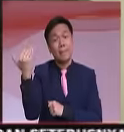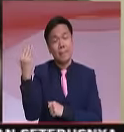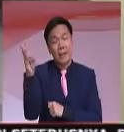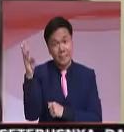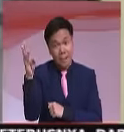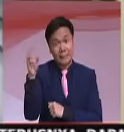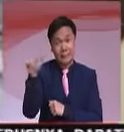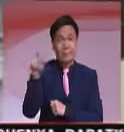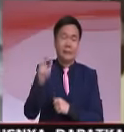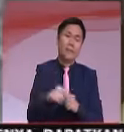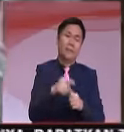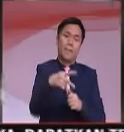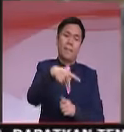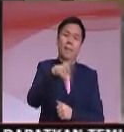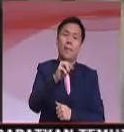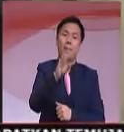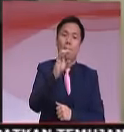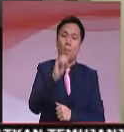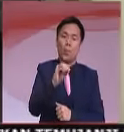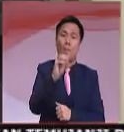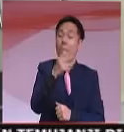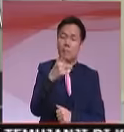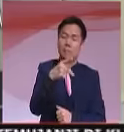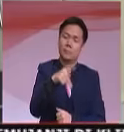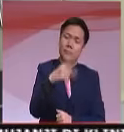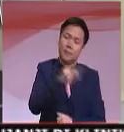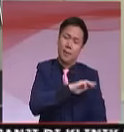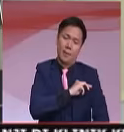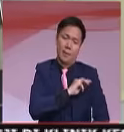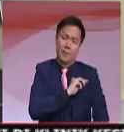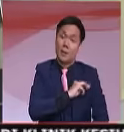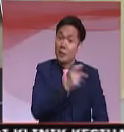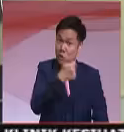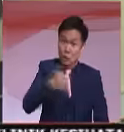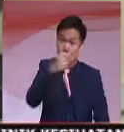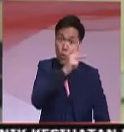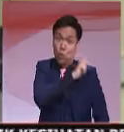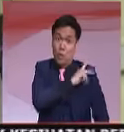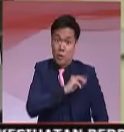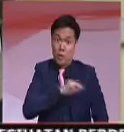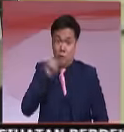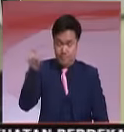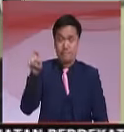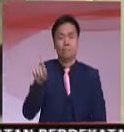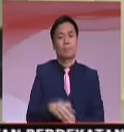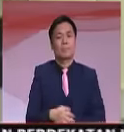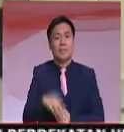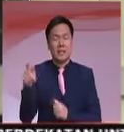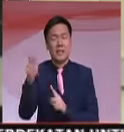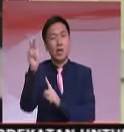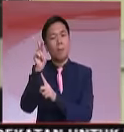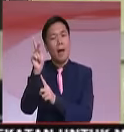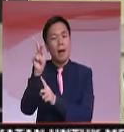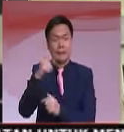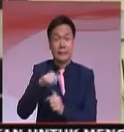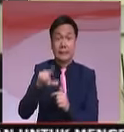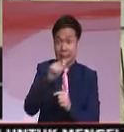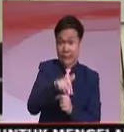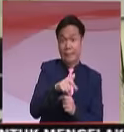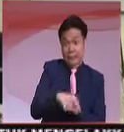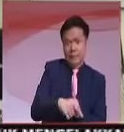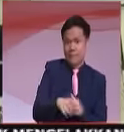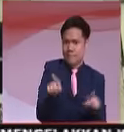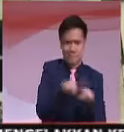pejabat ketua menteri dikontrol joston dikumpul didakwa bersubahat dengan gonceng melakukan perbuatan tersebut